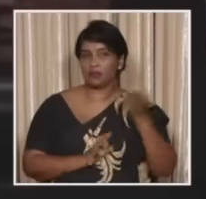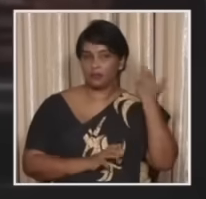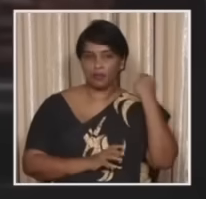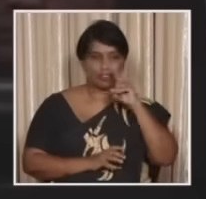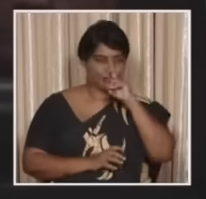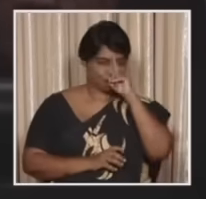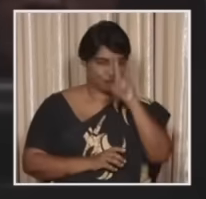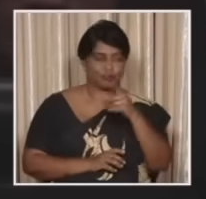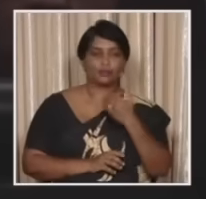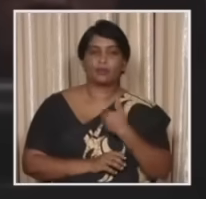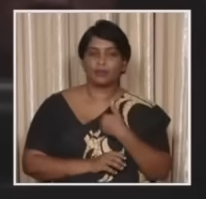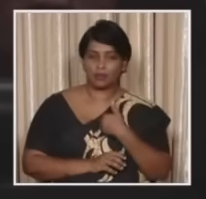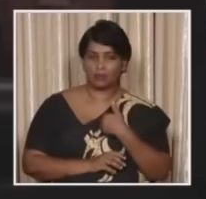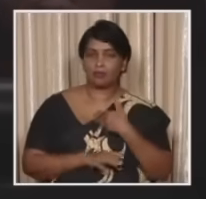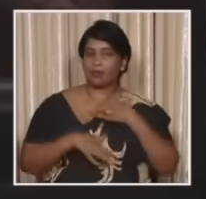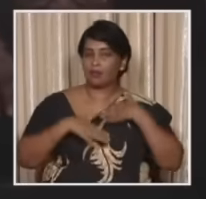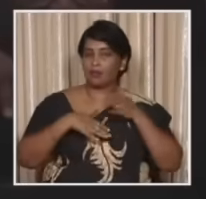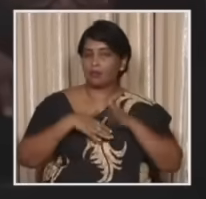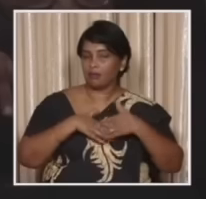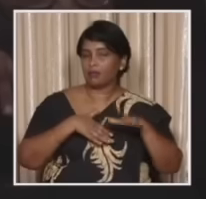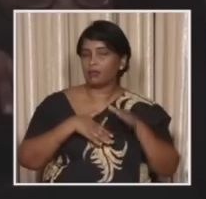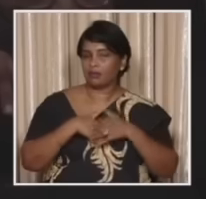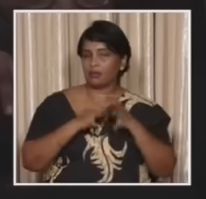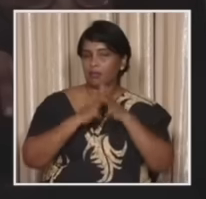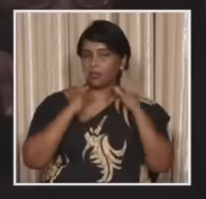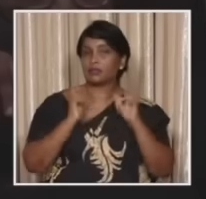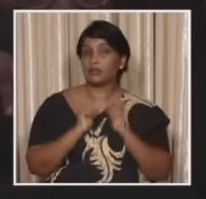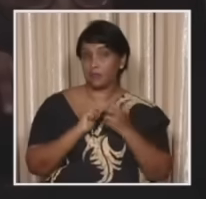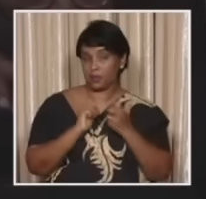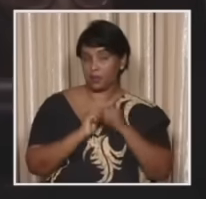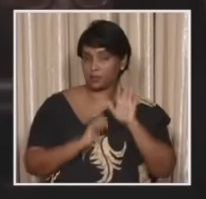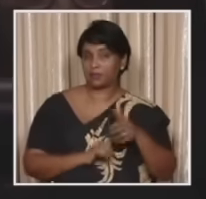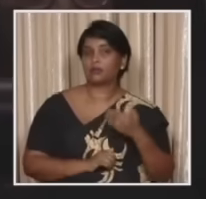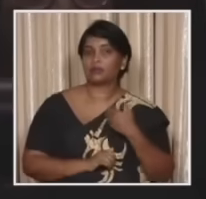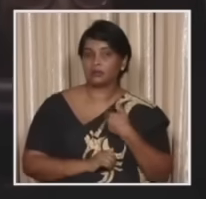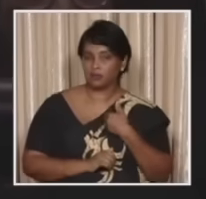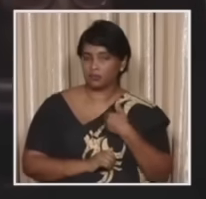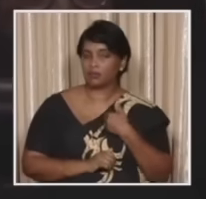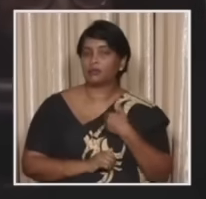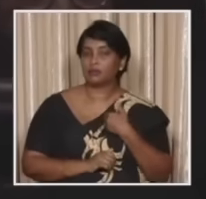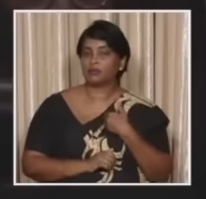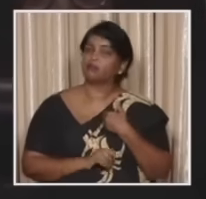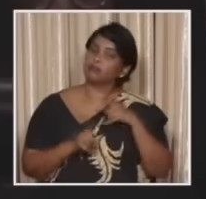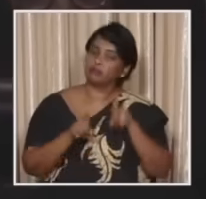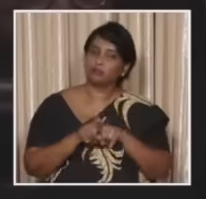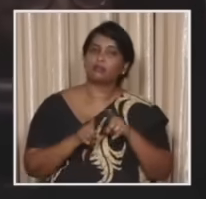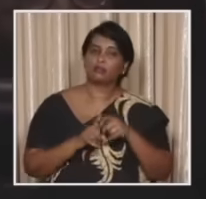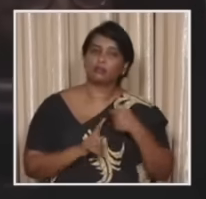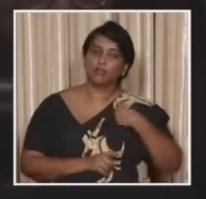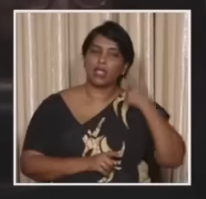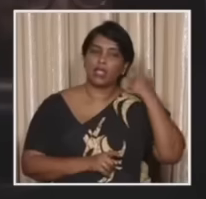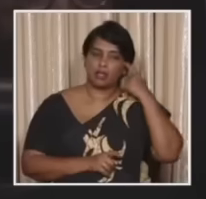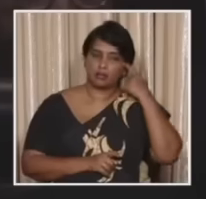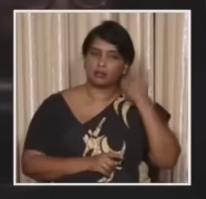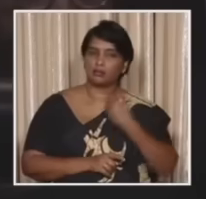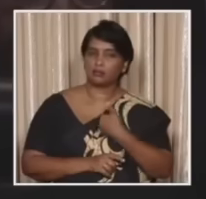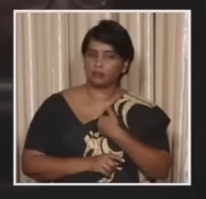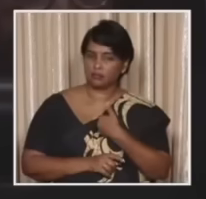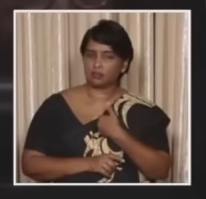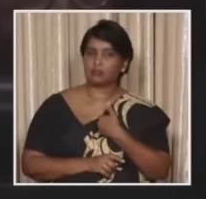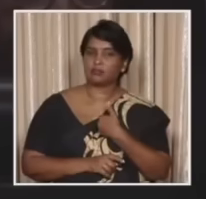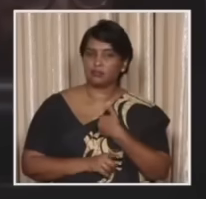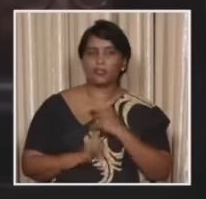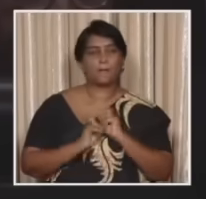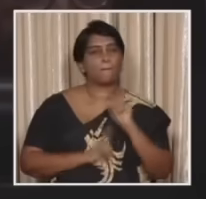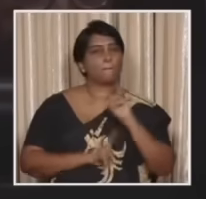සතියේ අපි මුණ දුන්න විශාල බරපතල ප්‍රශ්න තියෙනවා. ඉතින් ඒවා ඒ හැමුවේ මං හිතුවා මගේ